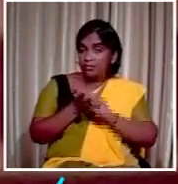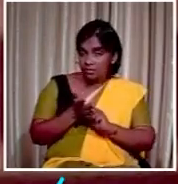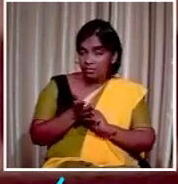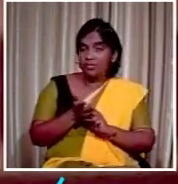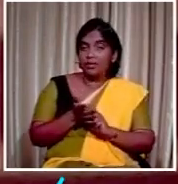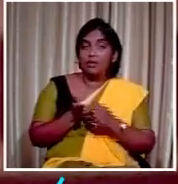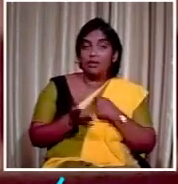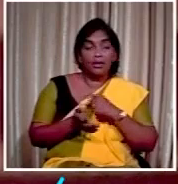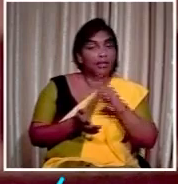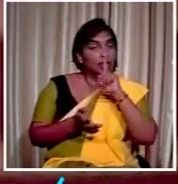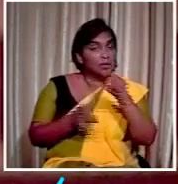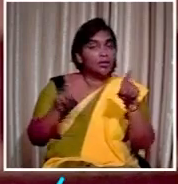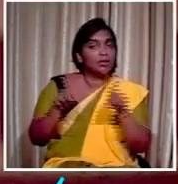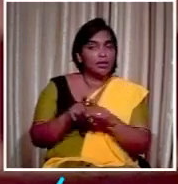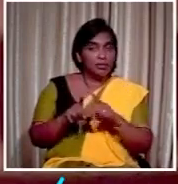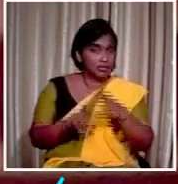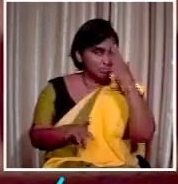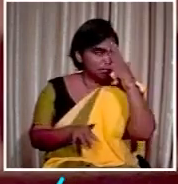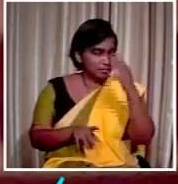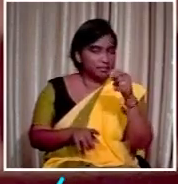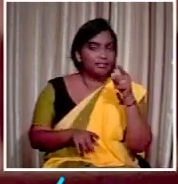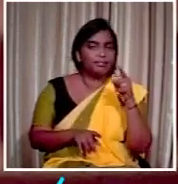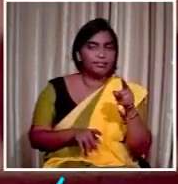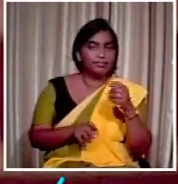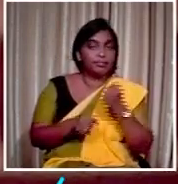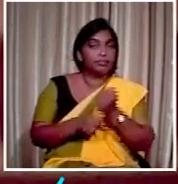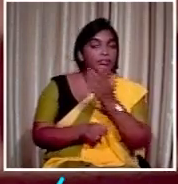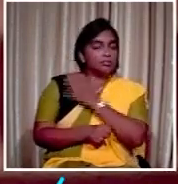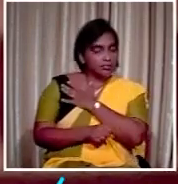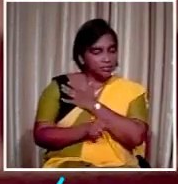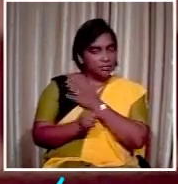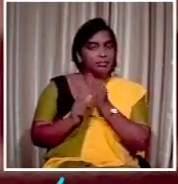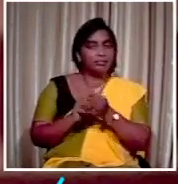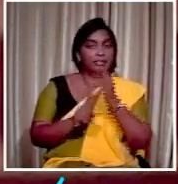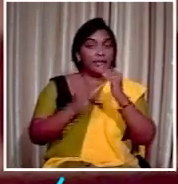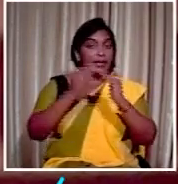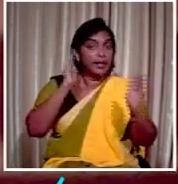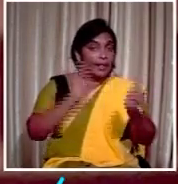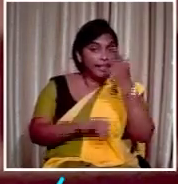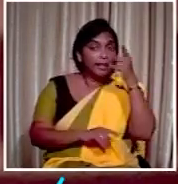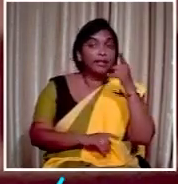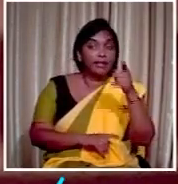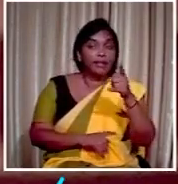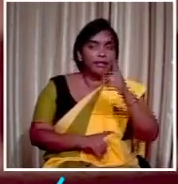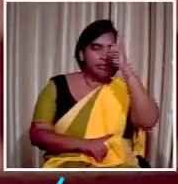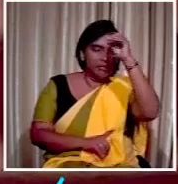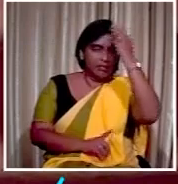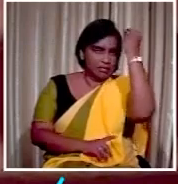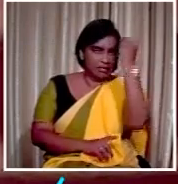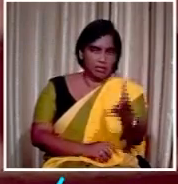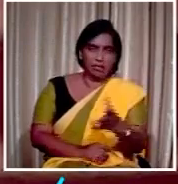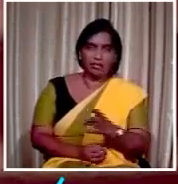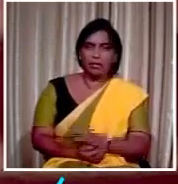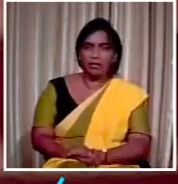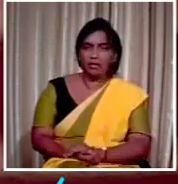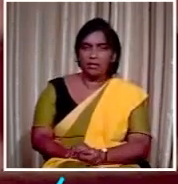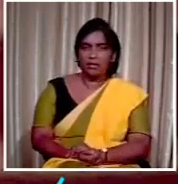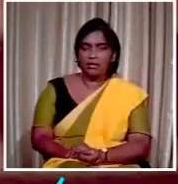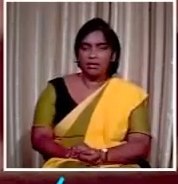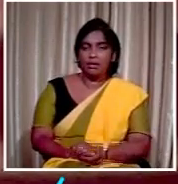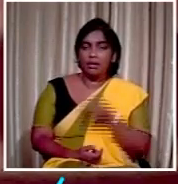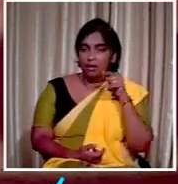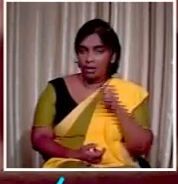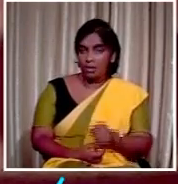මම කිව්වා වගේ මතක තියාගන්න ගෝඨාභය රාජපක්ෂ රජ ගෙදර යන්න වෙලා තියෙන්නේ ඔය හේතුව උඩයි සාපේ අද